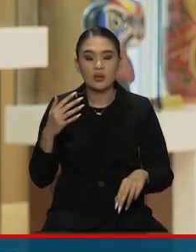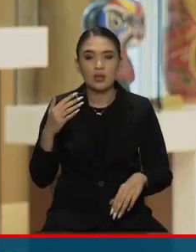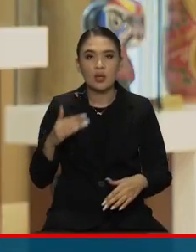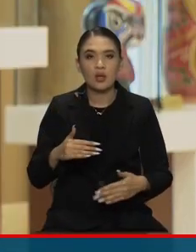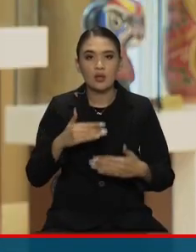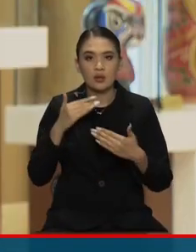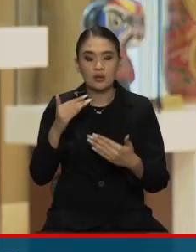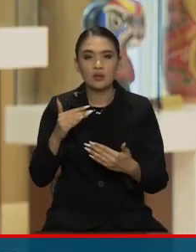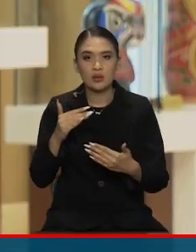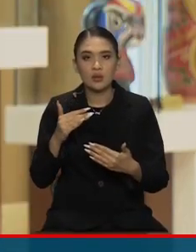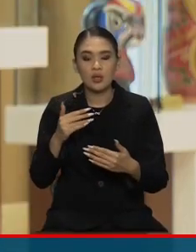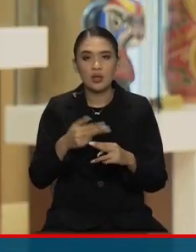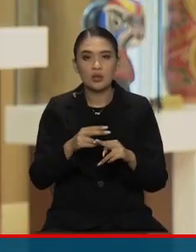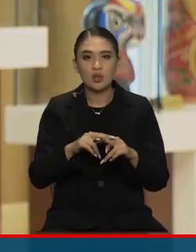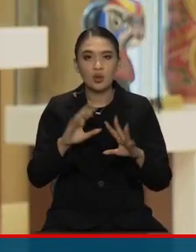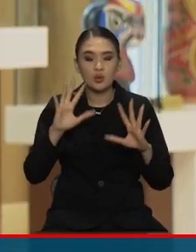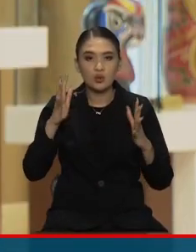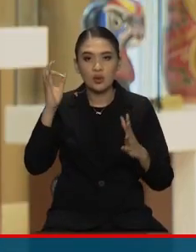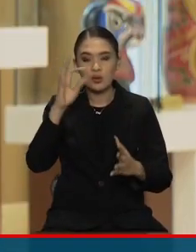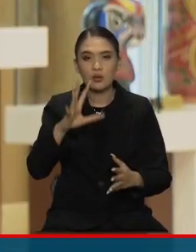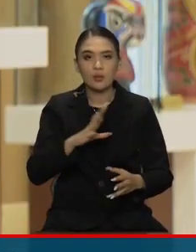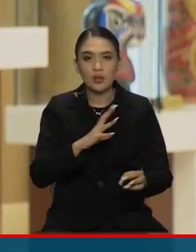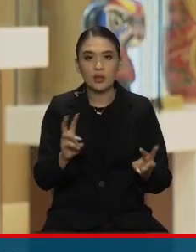именно этот случай